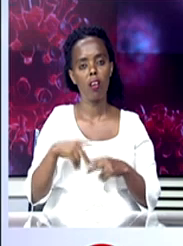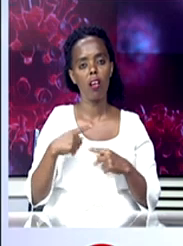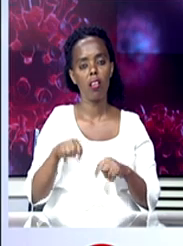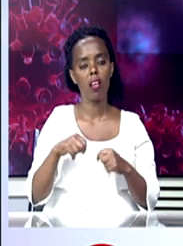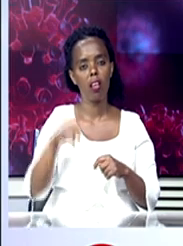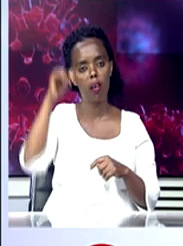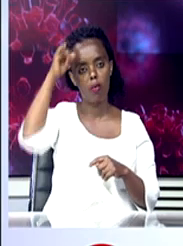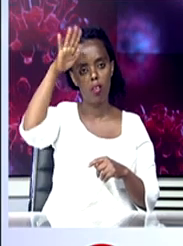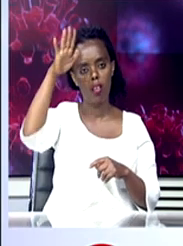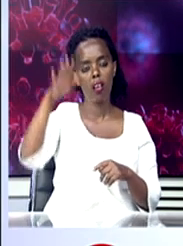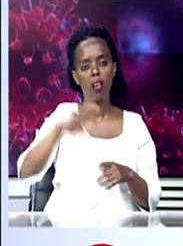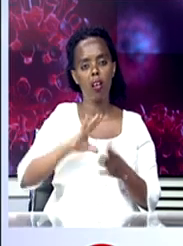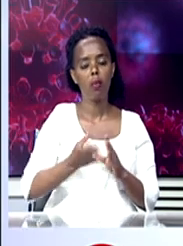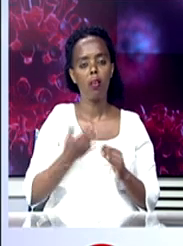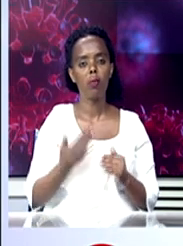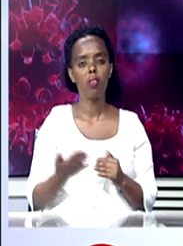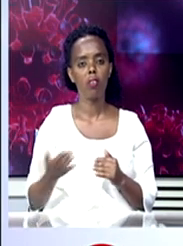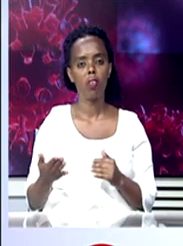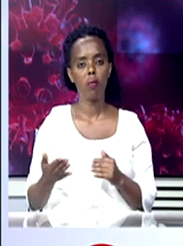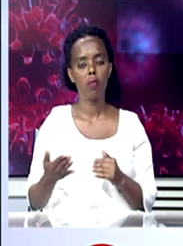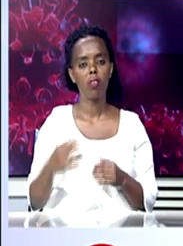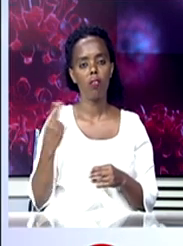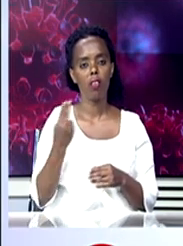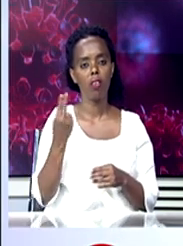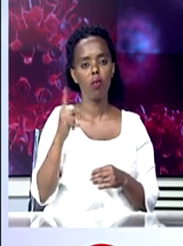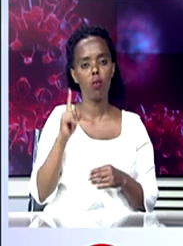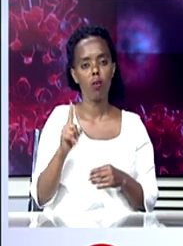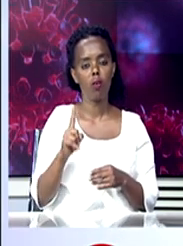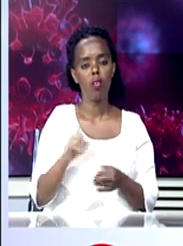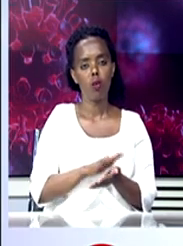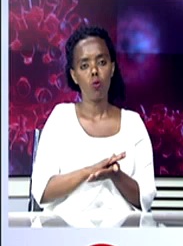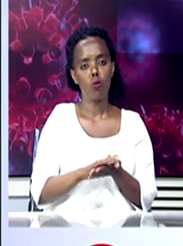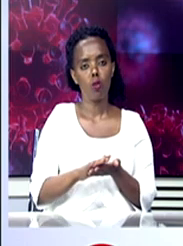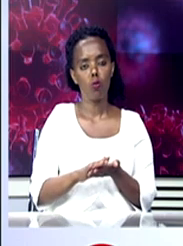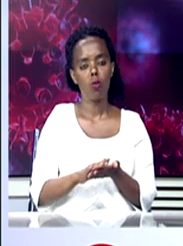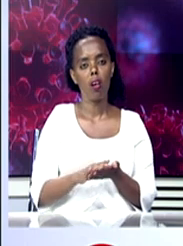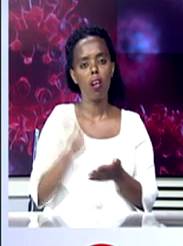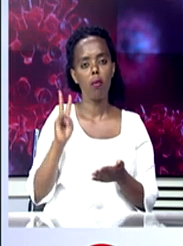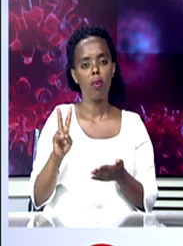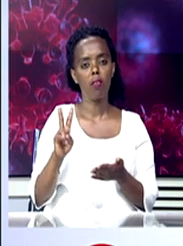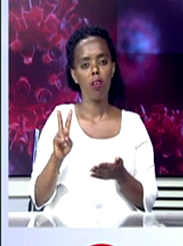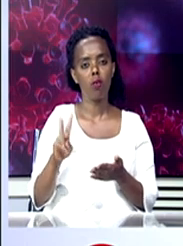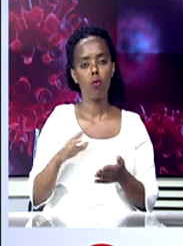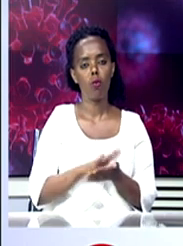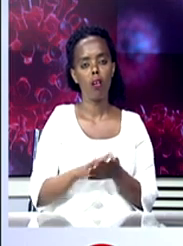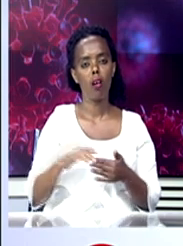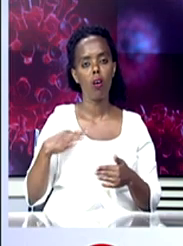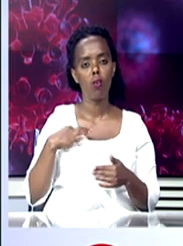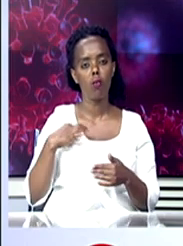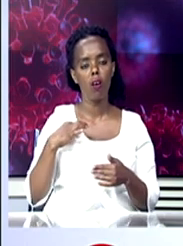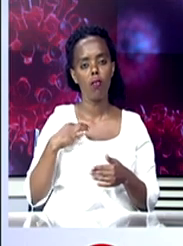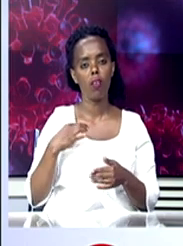Kanaaf namoonni kamiyyuu meeshaalee qaama miidhamtoonni itti fayyadaman tokkoffaa isuma qulqulleessuudha. Lammaffaa hundaa ol immoo qulqullina ofii